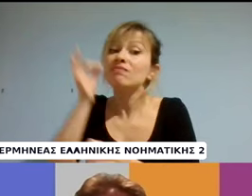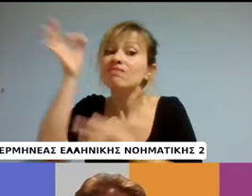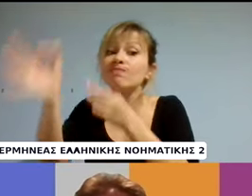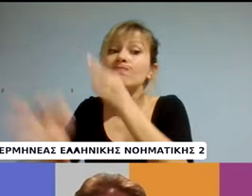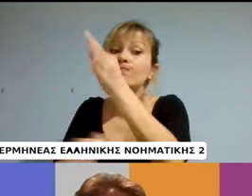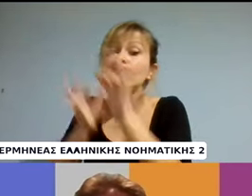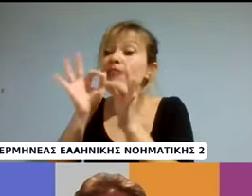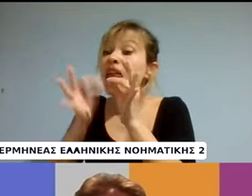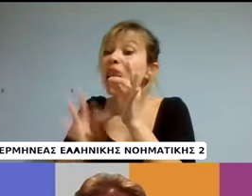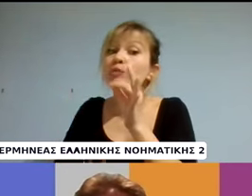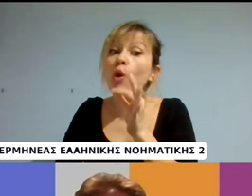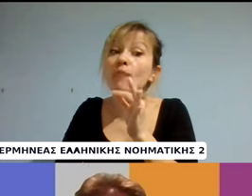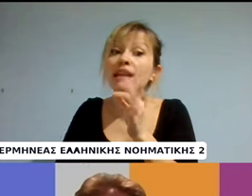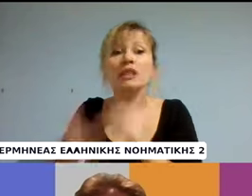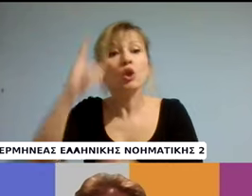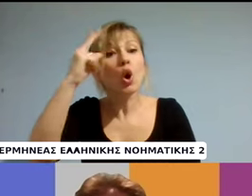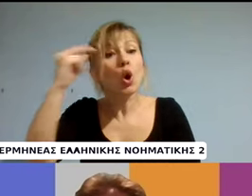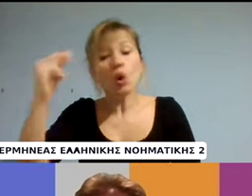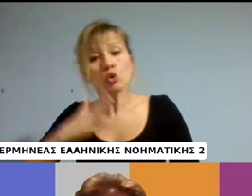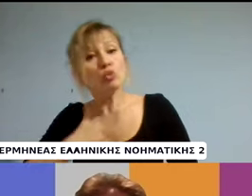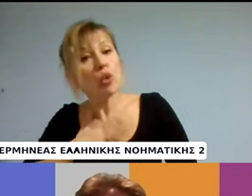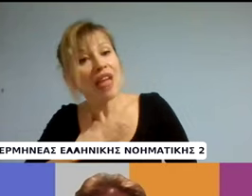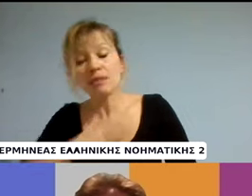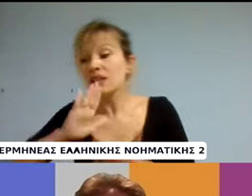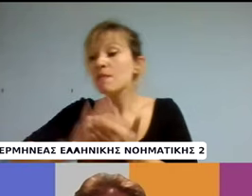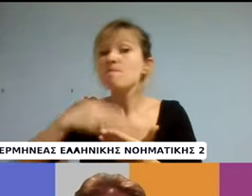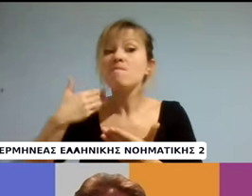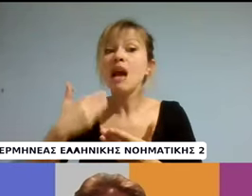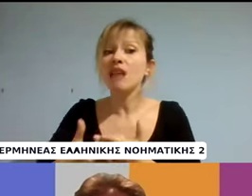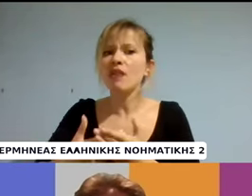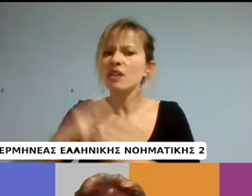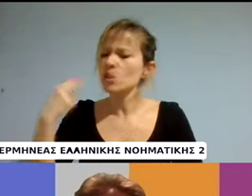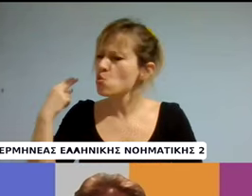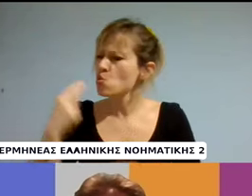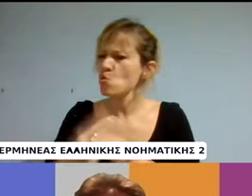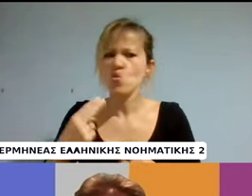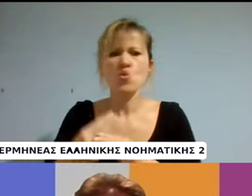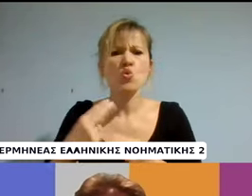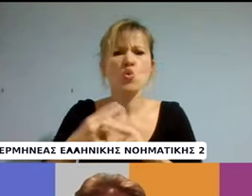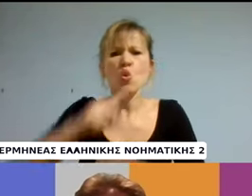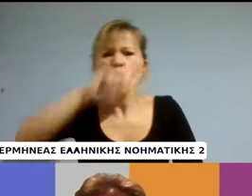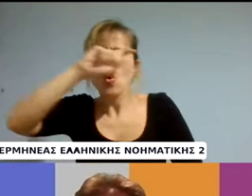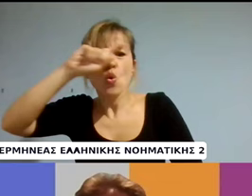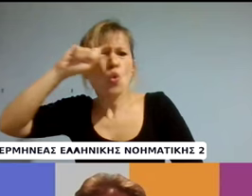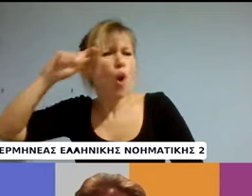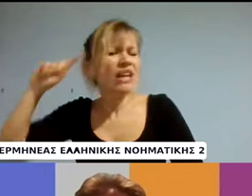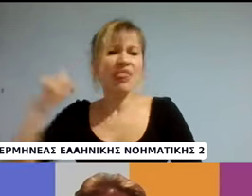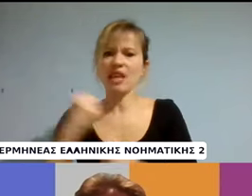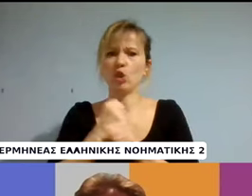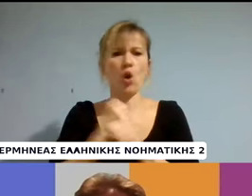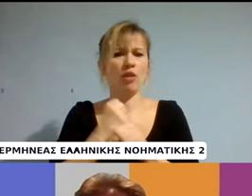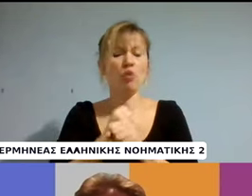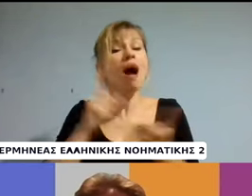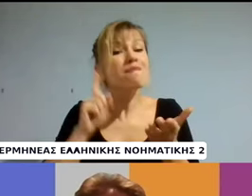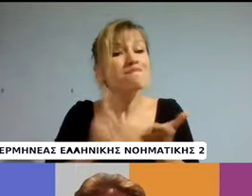οι σπουδές μας είναι σημαντικές, γιατί η μετάφραση είναι μία δουλειά πάρα πολύ δύσκολη, η